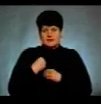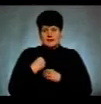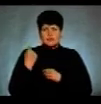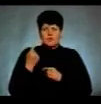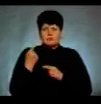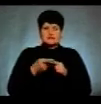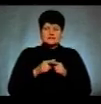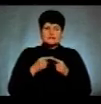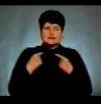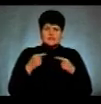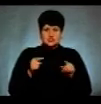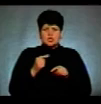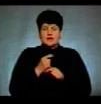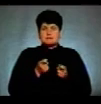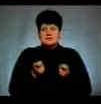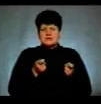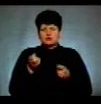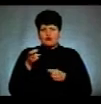це інші вже адміністрування